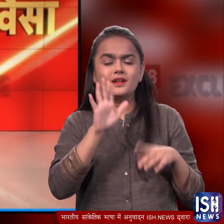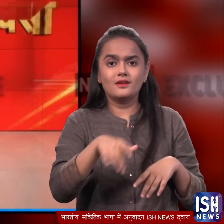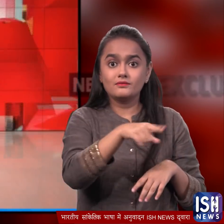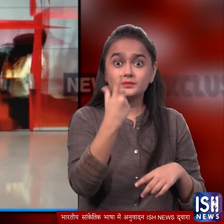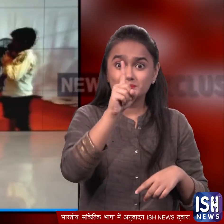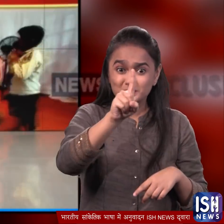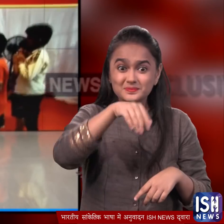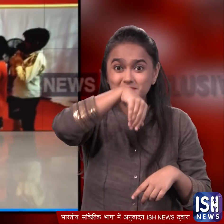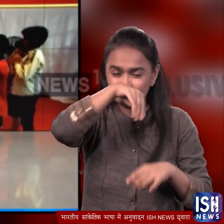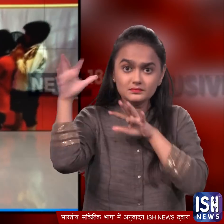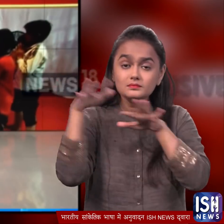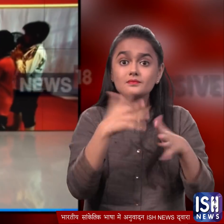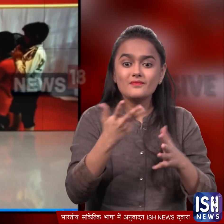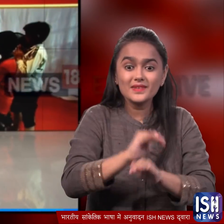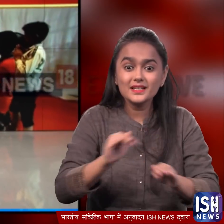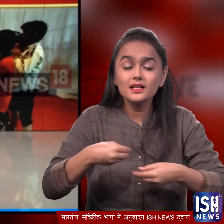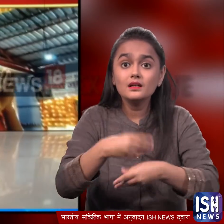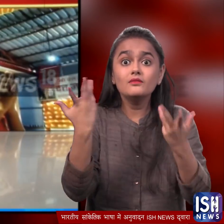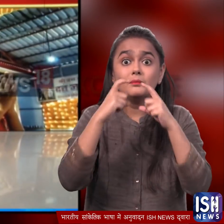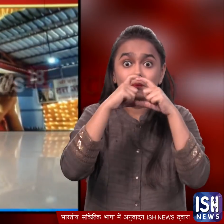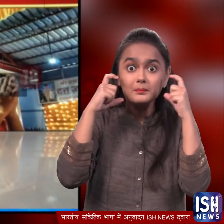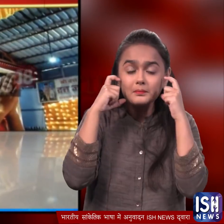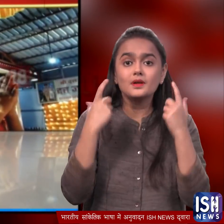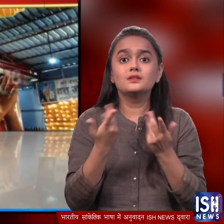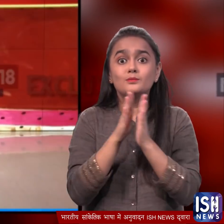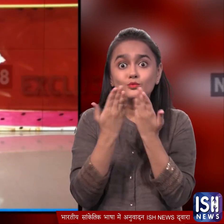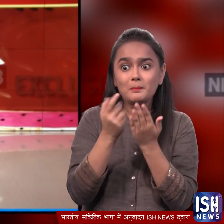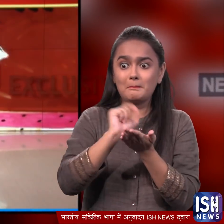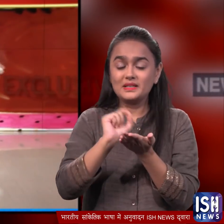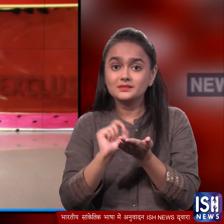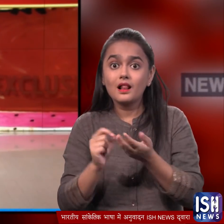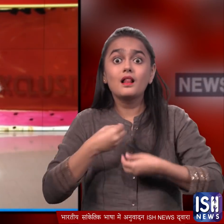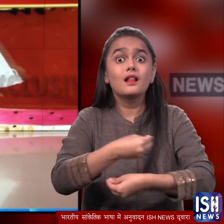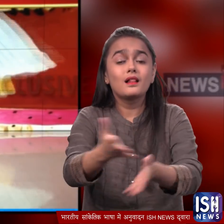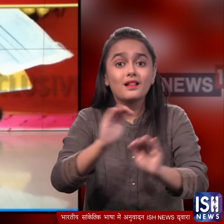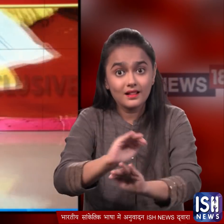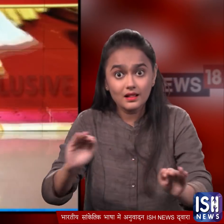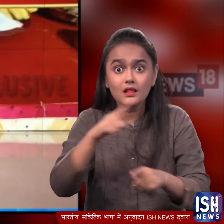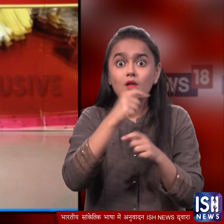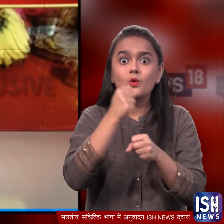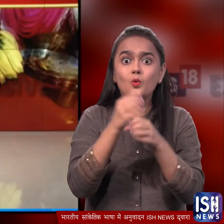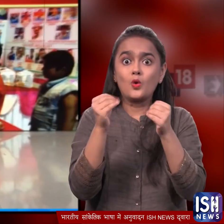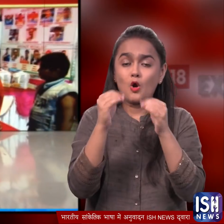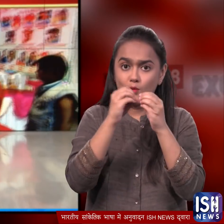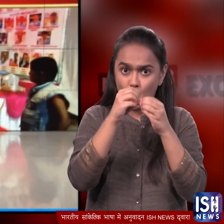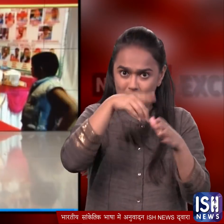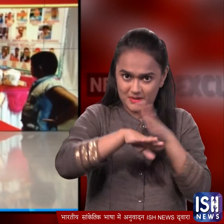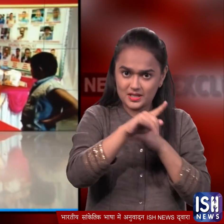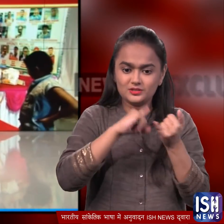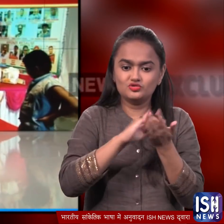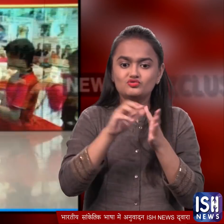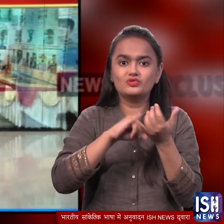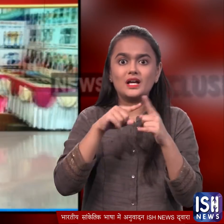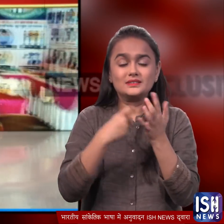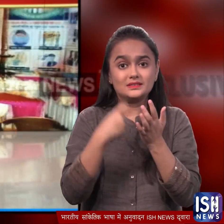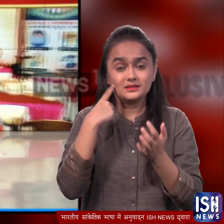आई, जिनमें एक पंडाल में आने वालों को मास्क और बच्चों को किताबों के साथ पेंसिल प्रसाद में बांटे गए। ये पंडाल गोरेगांव के शास्त्री नगर